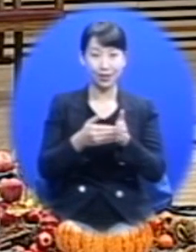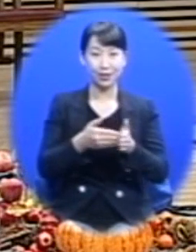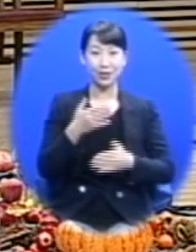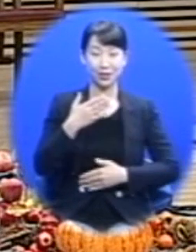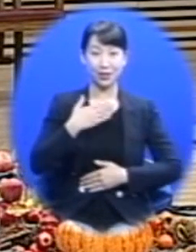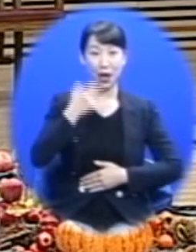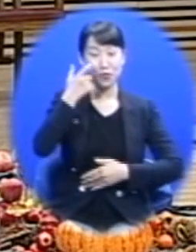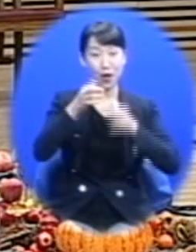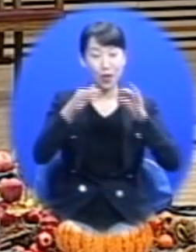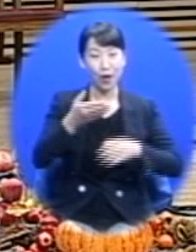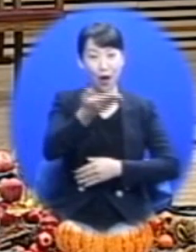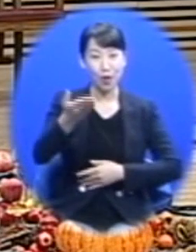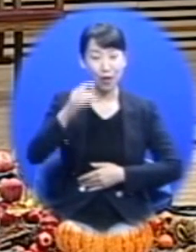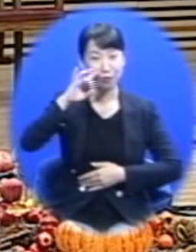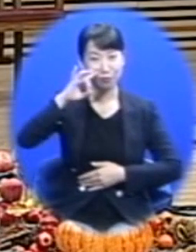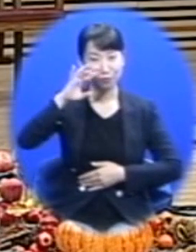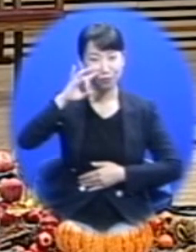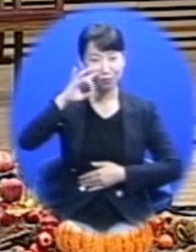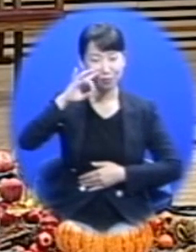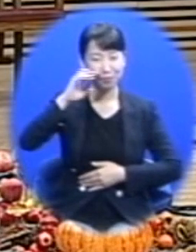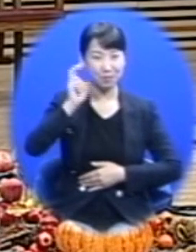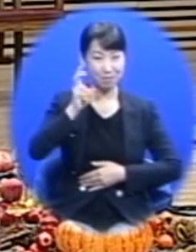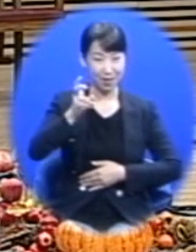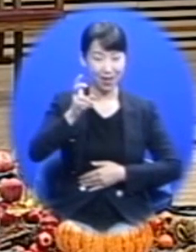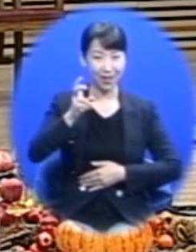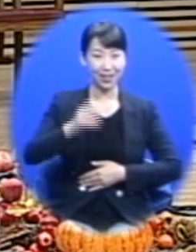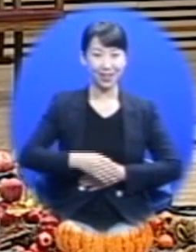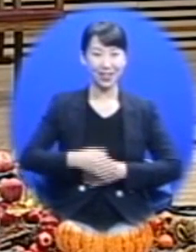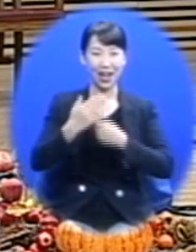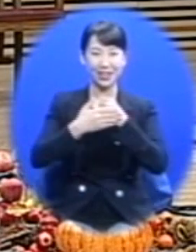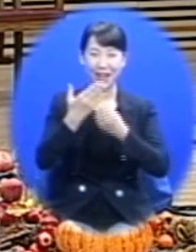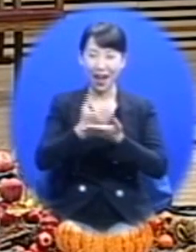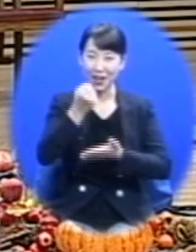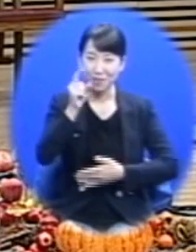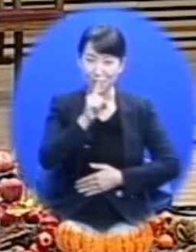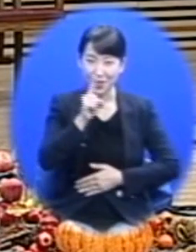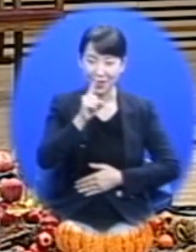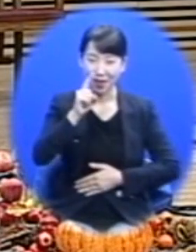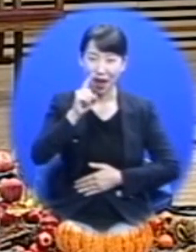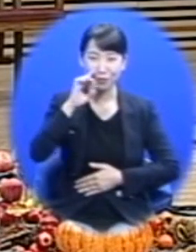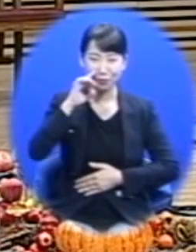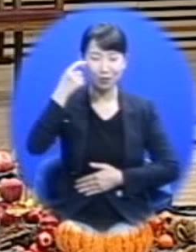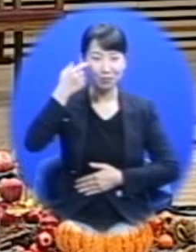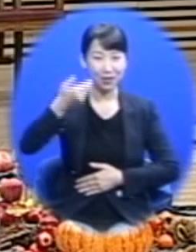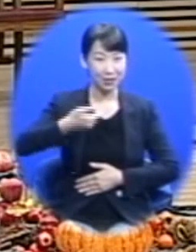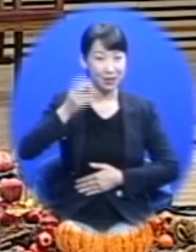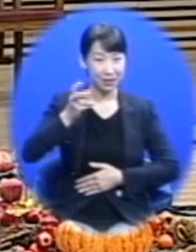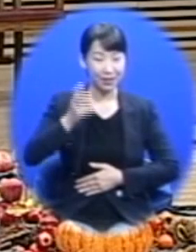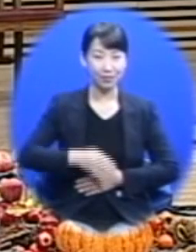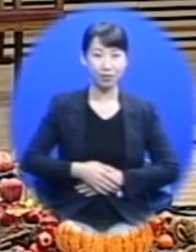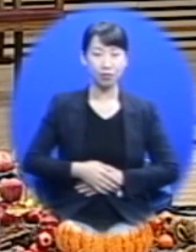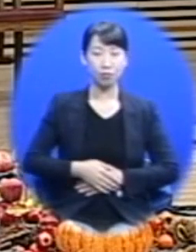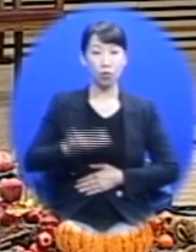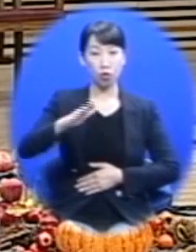궁금하실 겁니다. 도대체 6개월 동안 뭐 하다가 왔으며 무슨 은혜 받으셨을까? 저도 궁금해요.